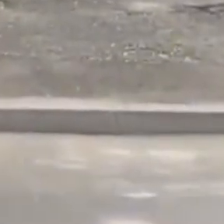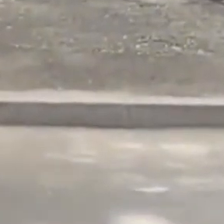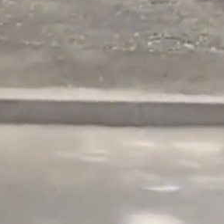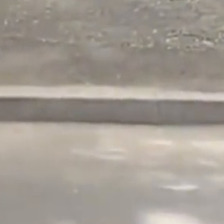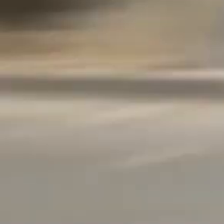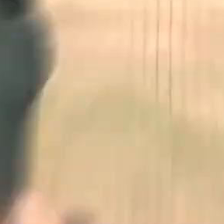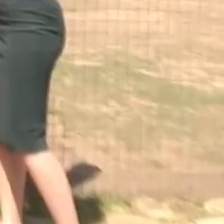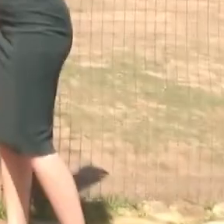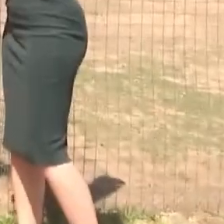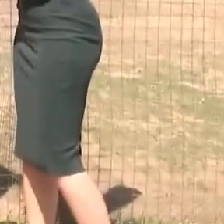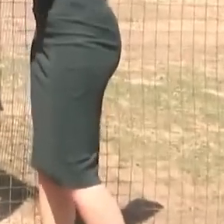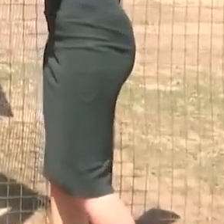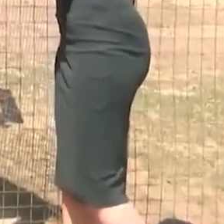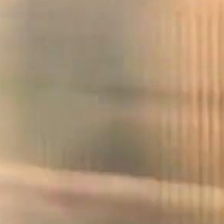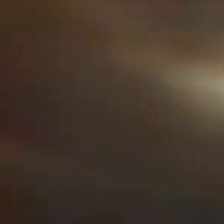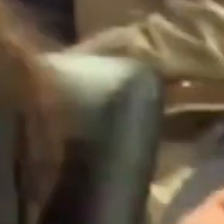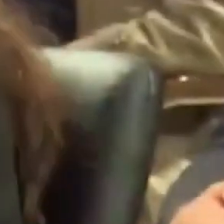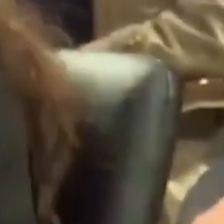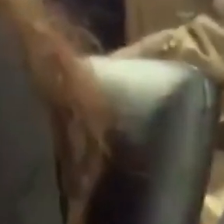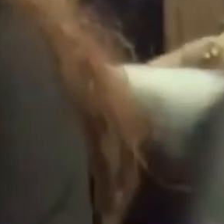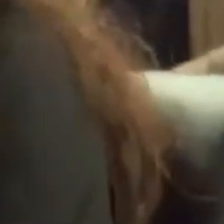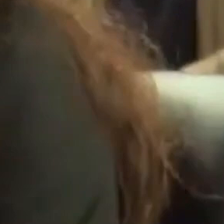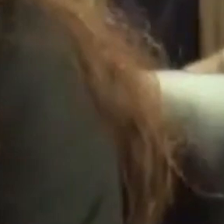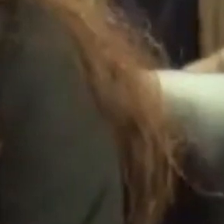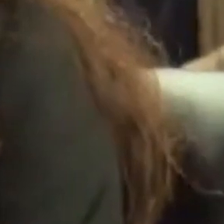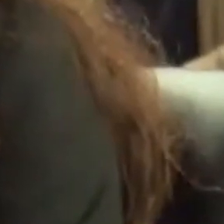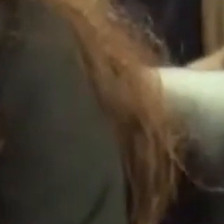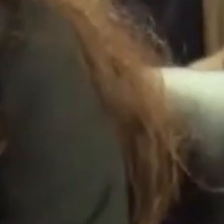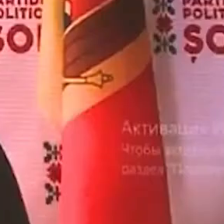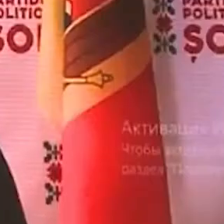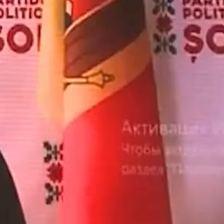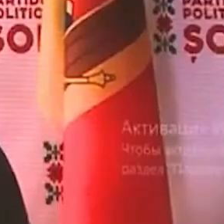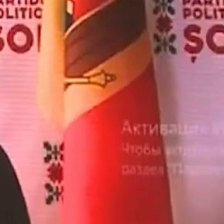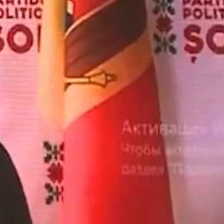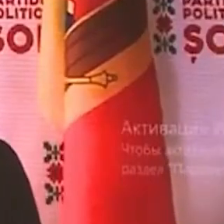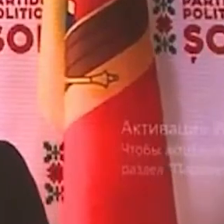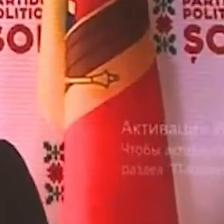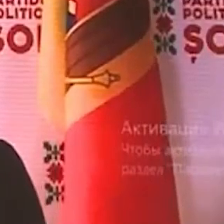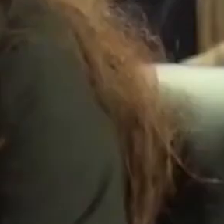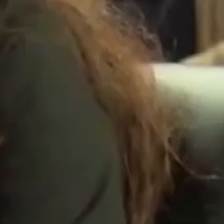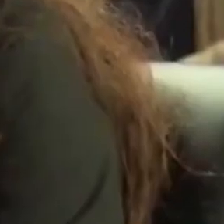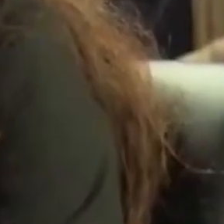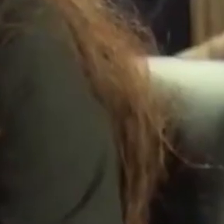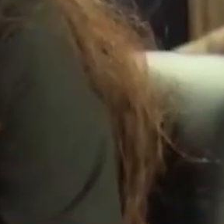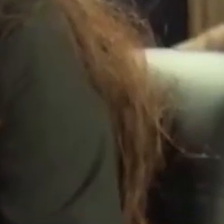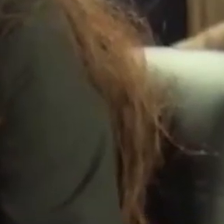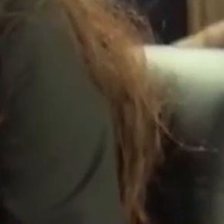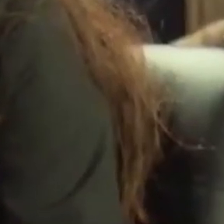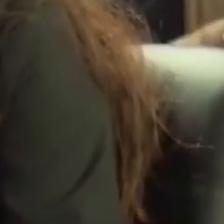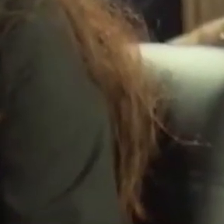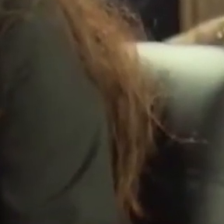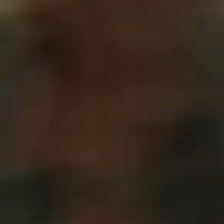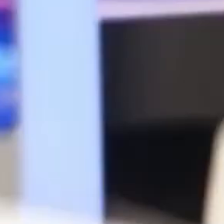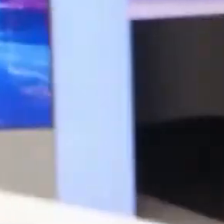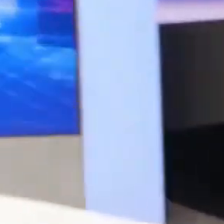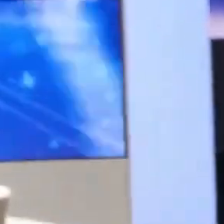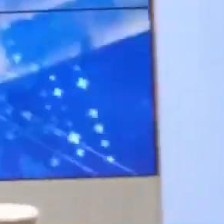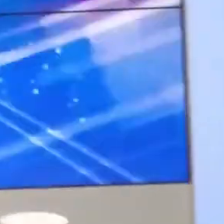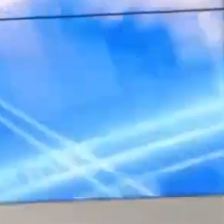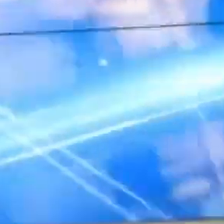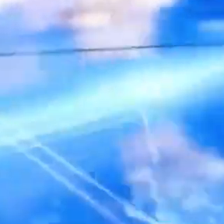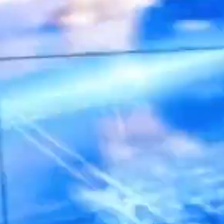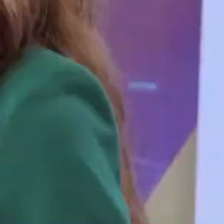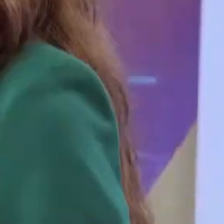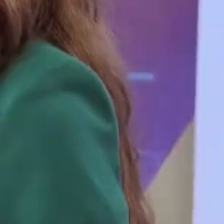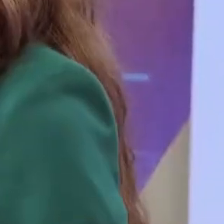capul Hai băieți să vă întreb dumneavoastră de unde intervenit dimona for Gabriel și